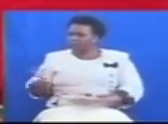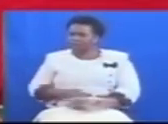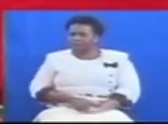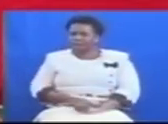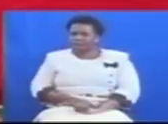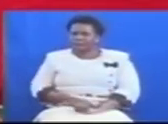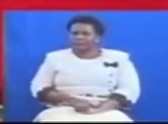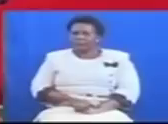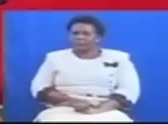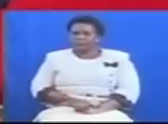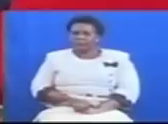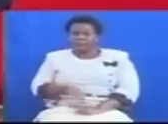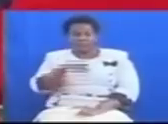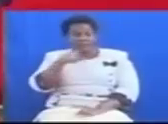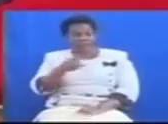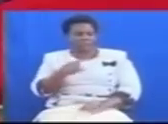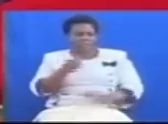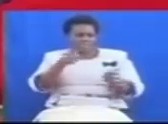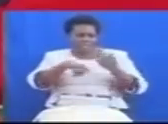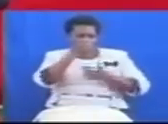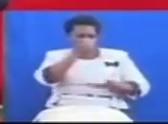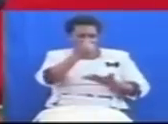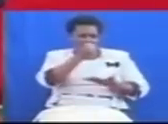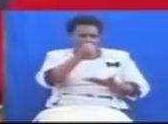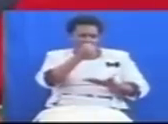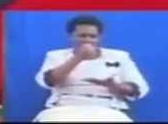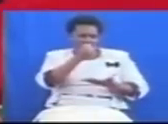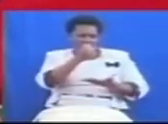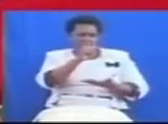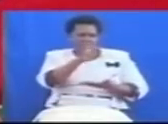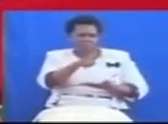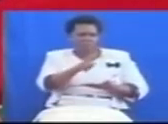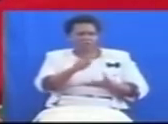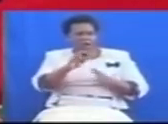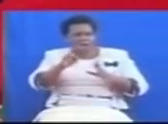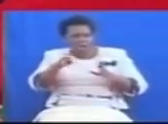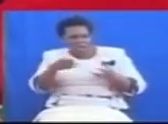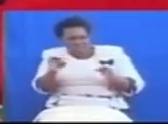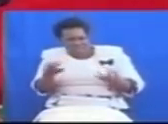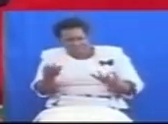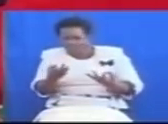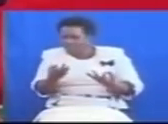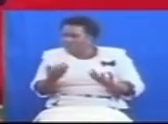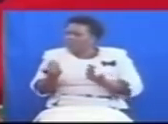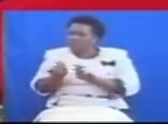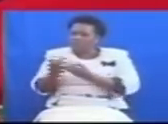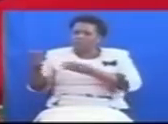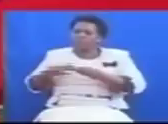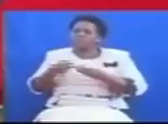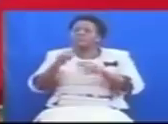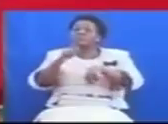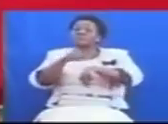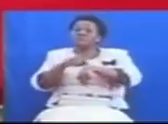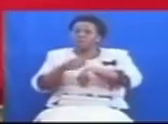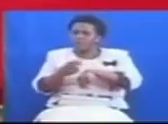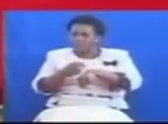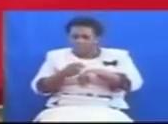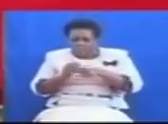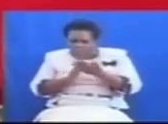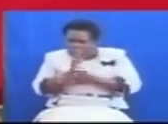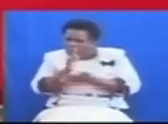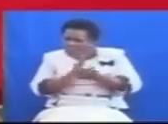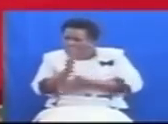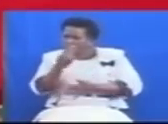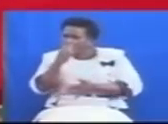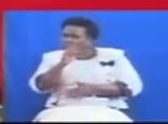kwamba ipo kwenye bajeti ya mwaka huu, naomba anipe muda tupitie bajeti ya mwaka huu tuangalie kama ipo hili. Lakini cha muhimu tu kwamba Mheshimiwa